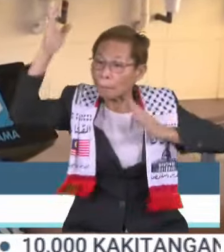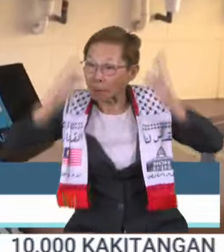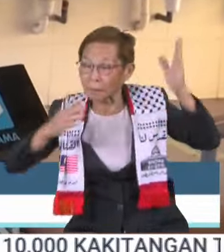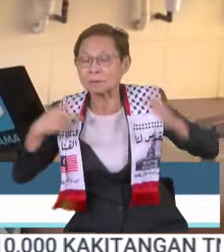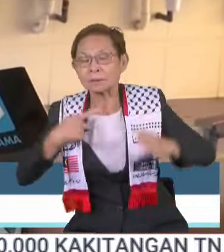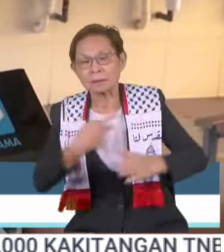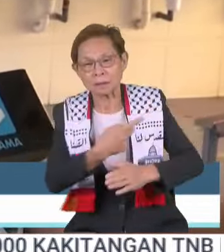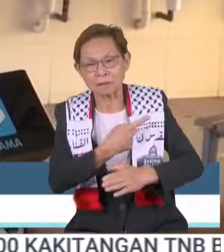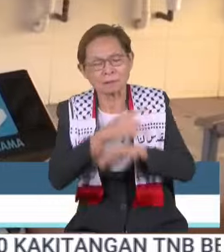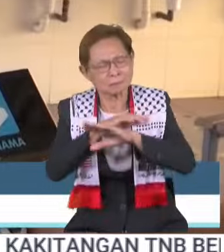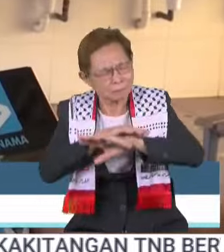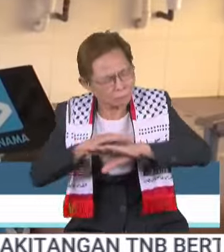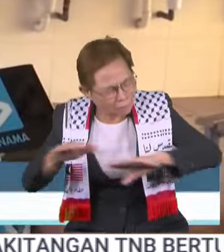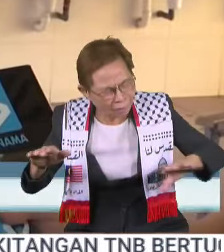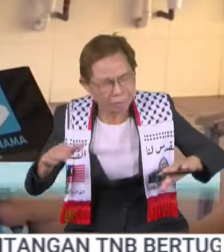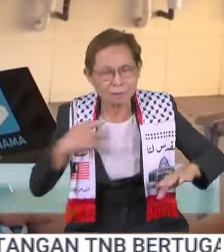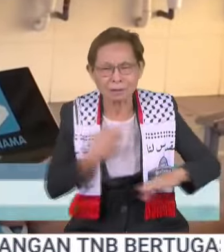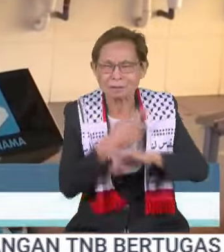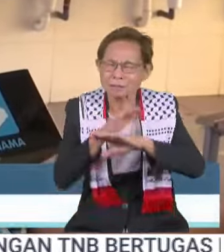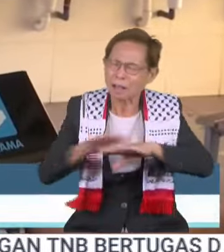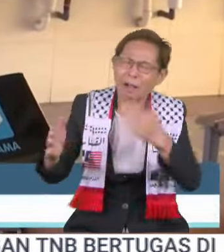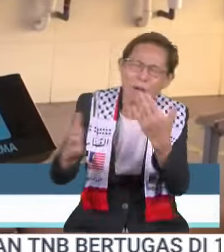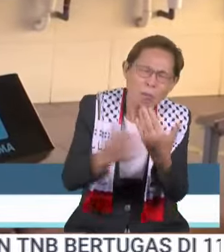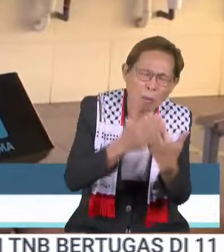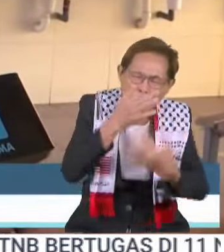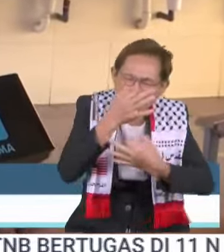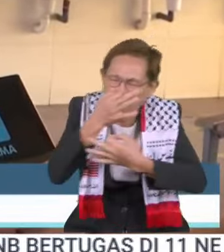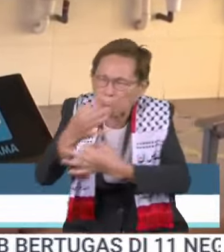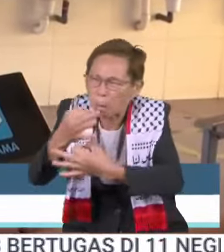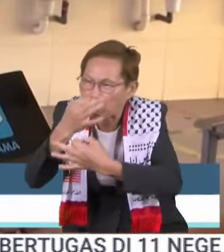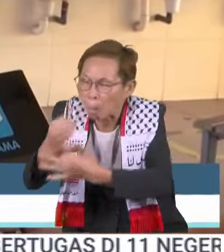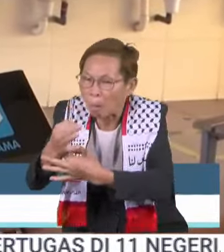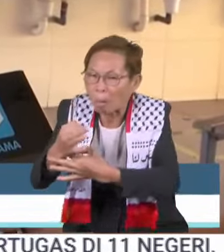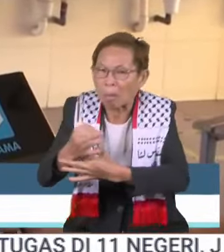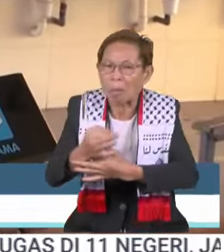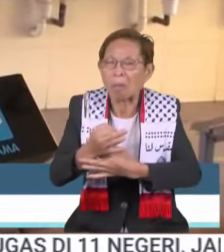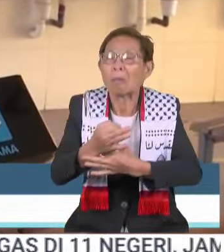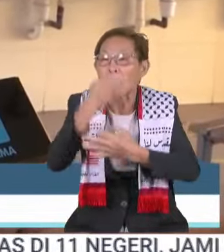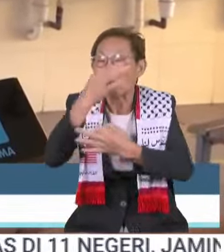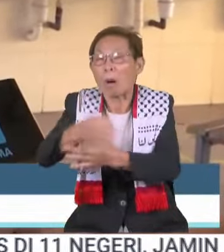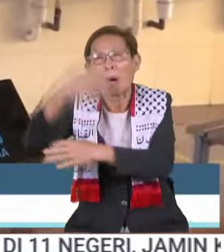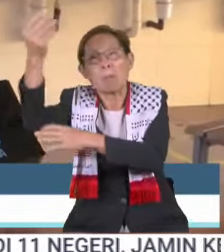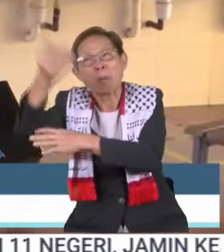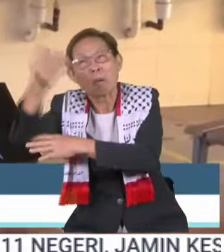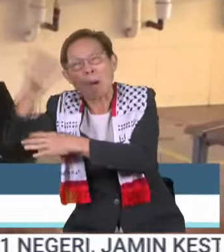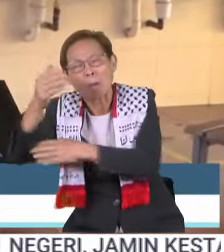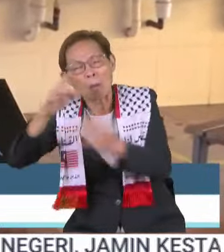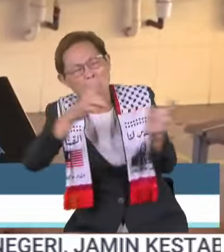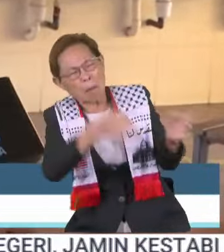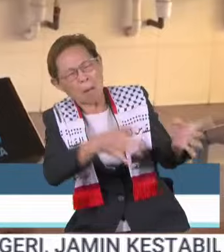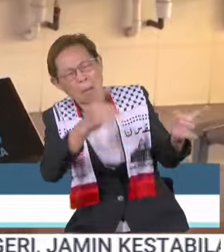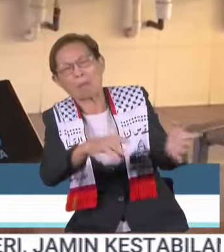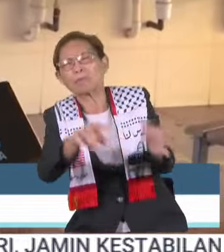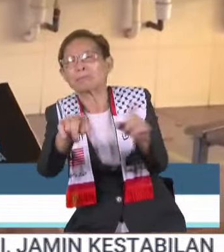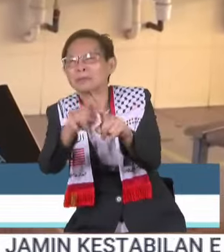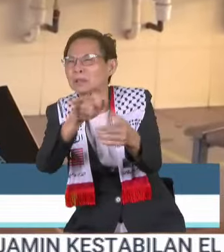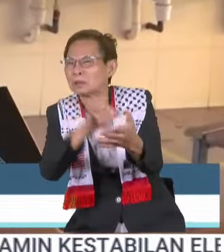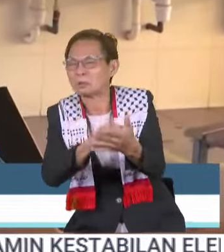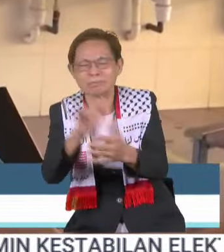kita jangan terlalu senang terpengaruhi olehlah konten-konten ucapan-ucapan kebencian seperti